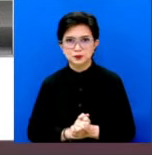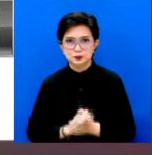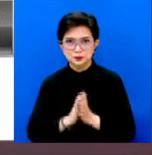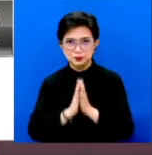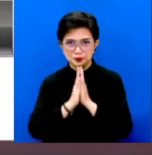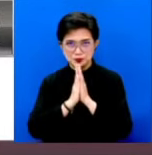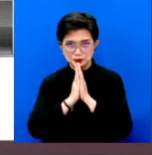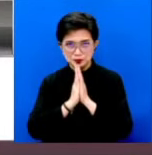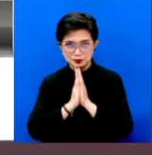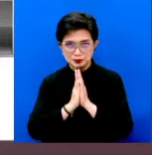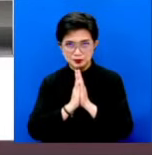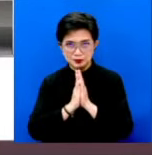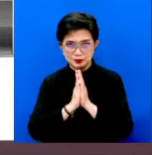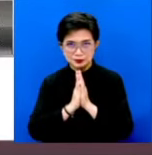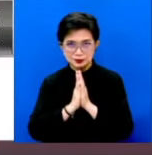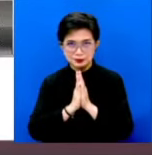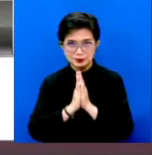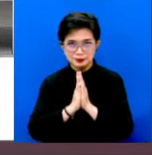bawo,